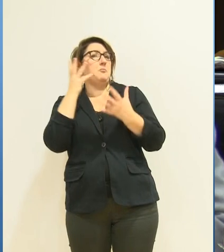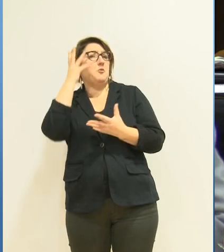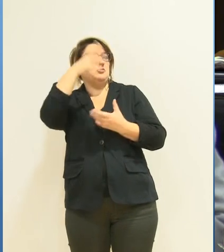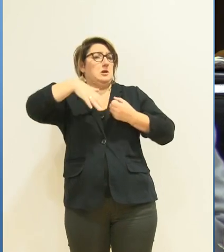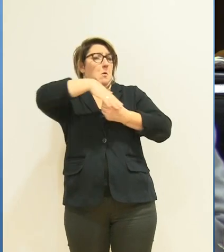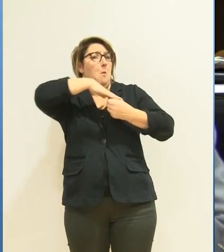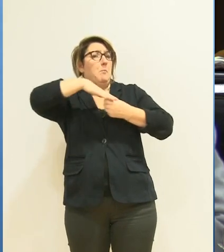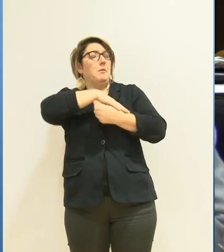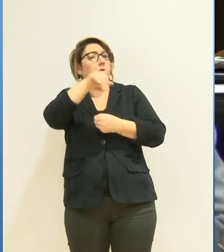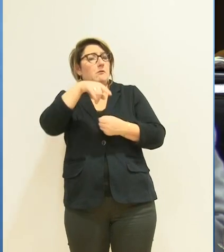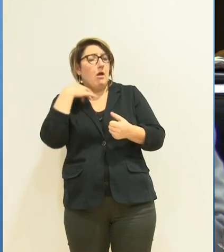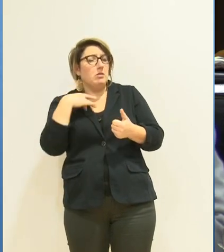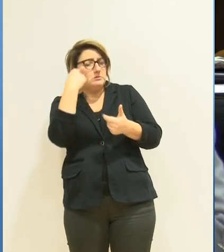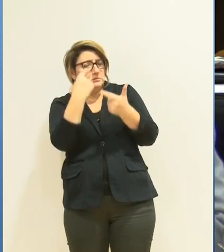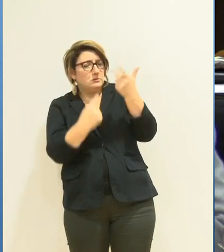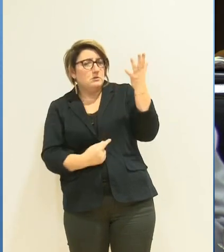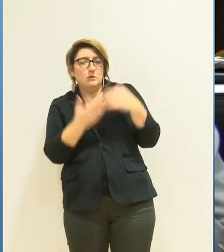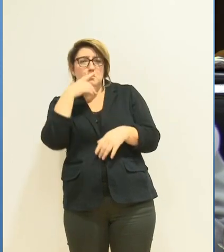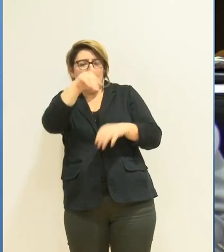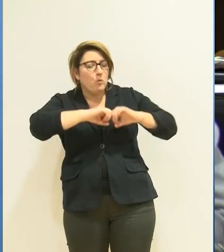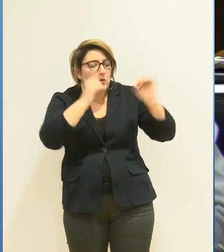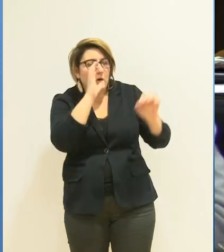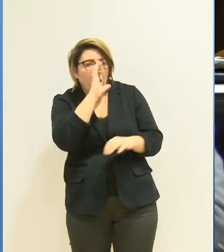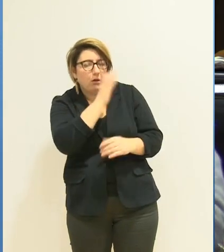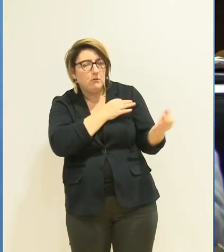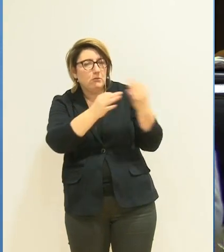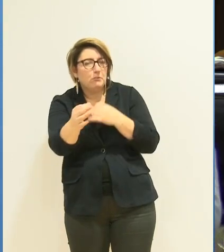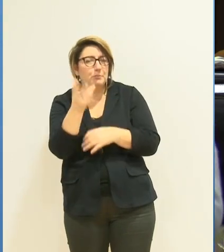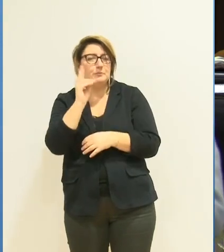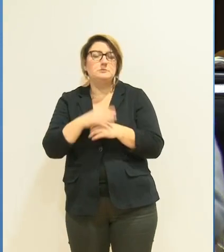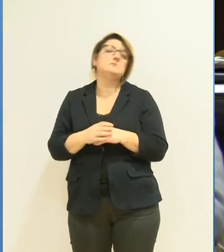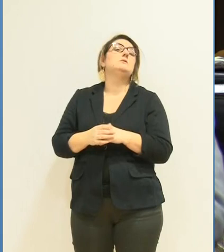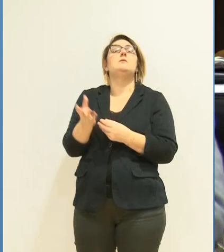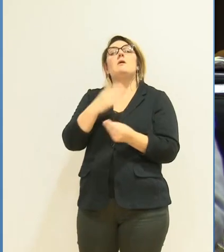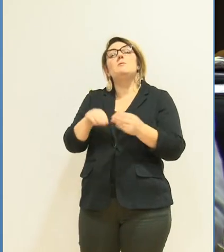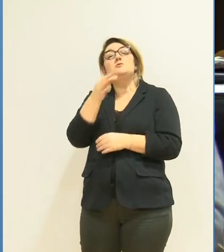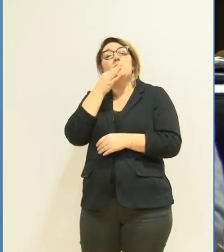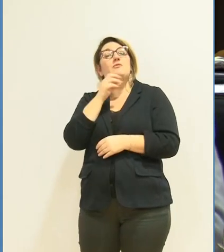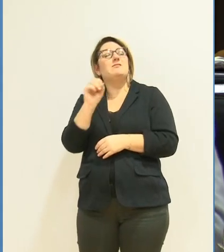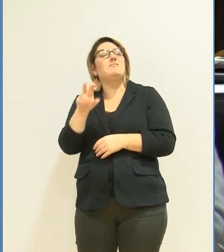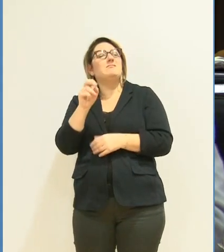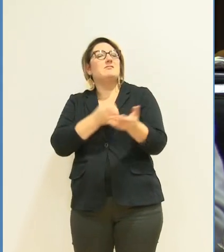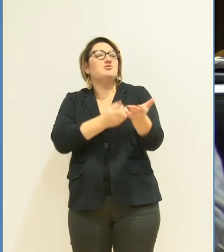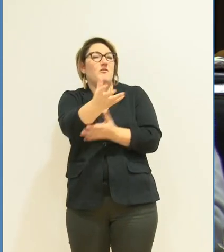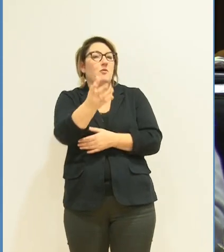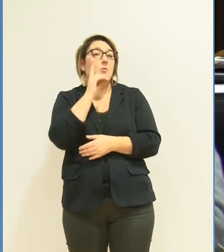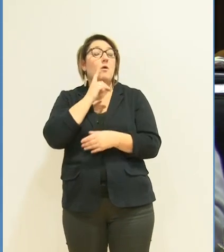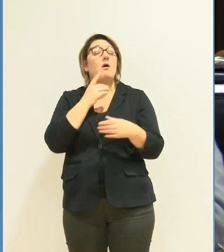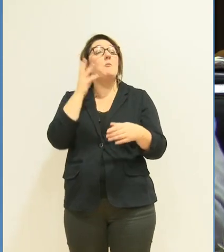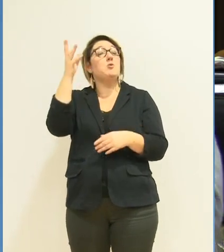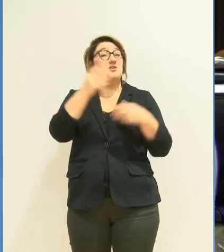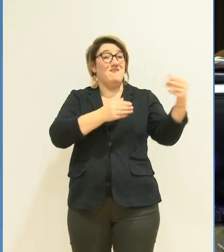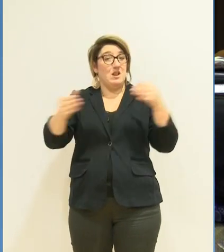intéressant auquel vous vous devriez vous soucier un petit peu plus régulièrement par ailleurs j'en profite pour vous dire qu à echirolles puisque le projet concerné villeneuve de grenoble